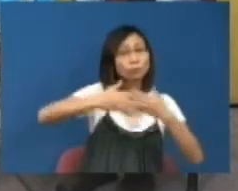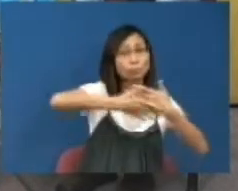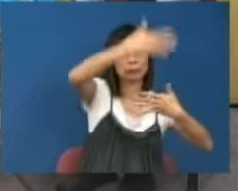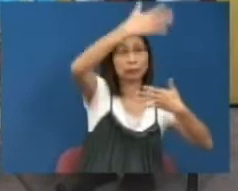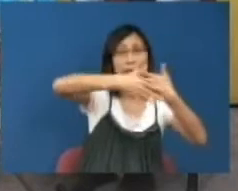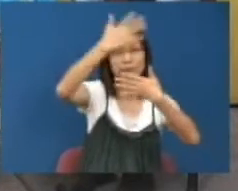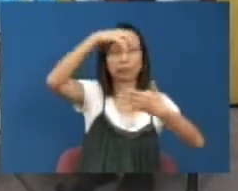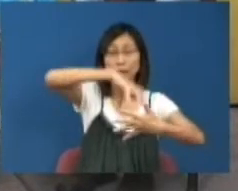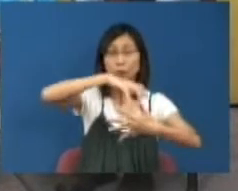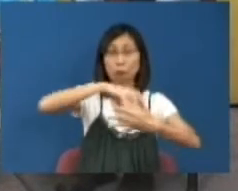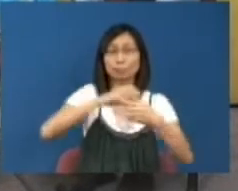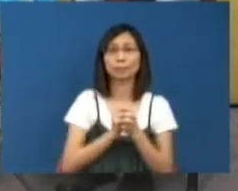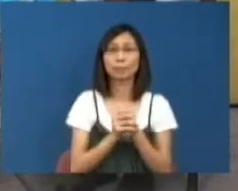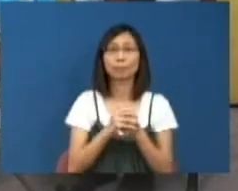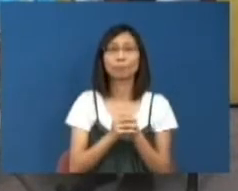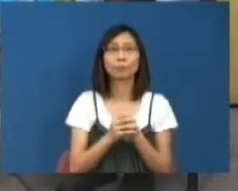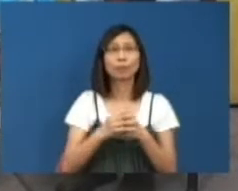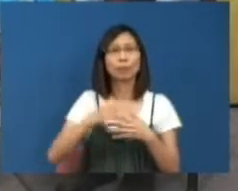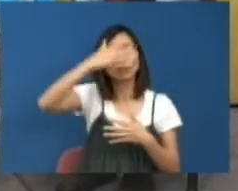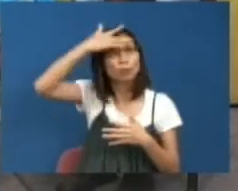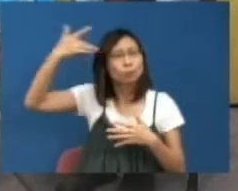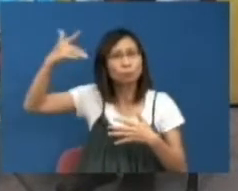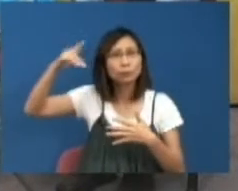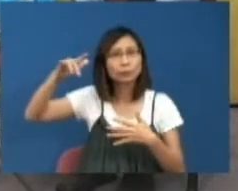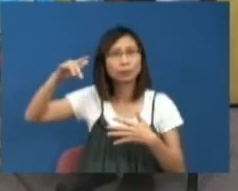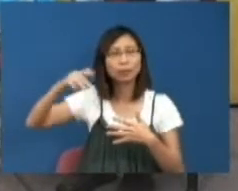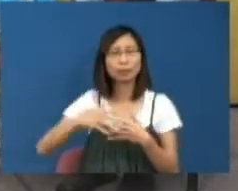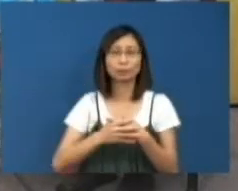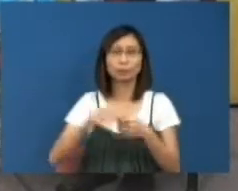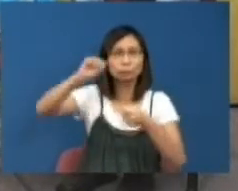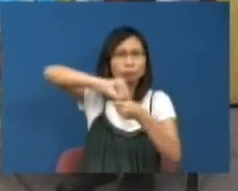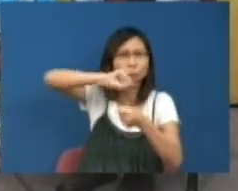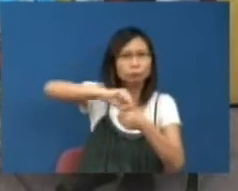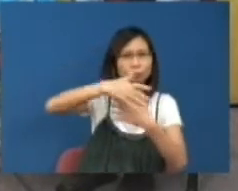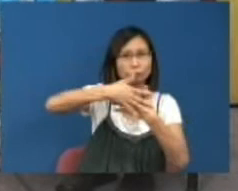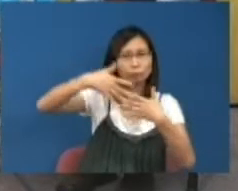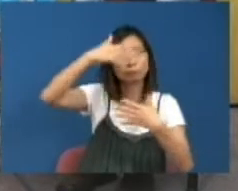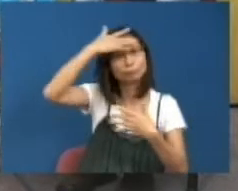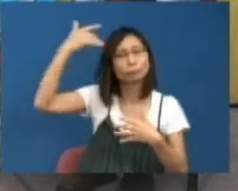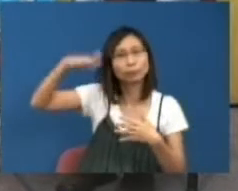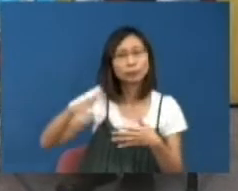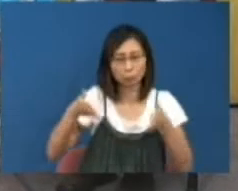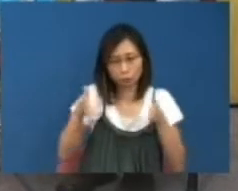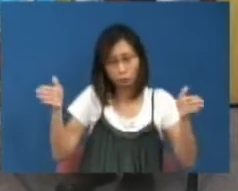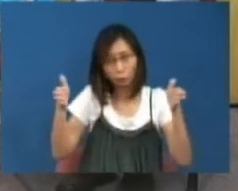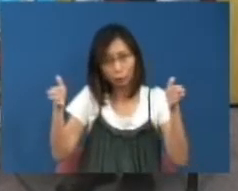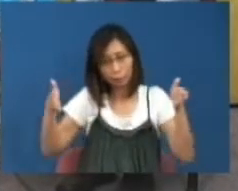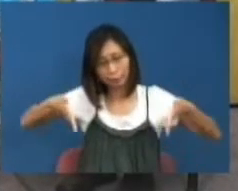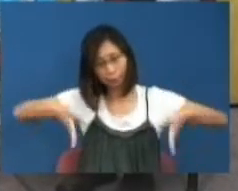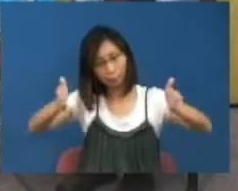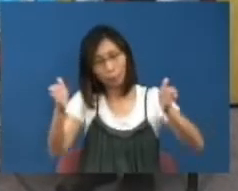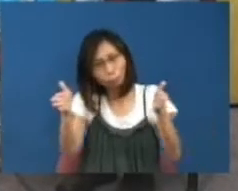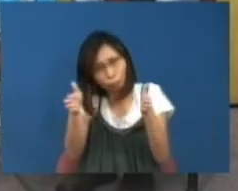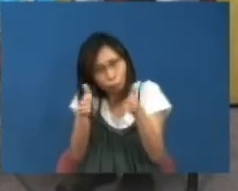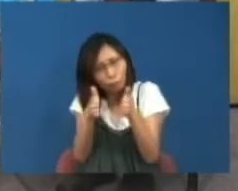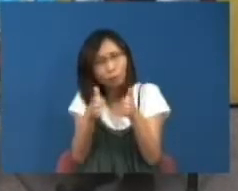出嚟嗰啲熱氣，即係熱上加熱，再打出去嗰條街道。就再係喺一啲好窄嘅街道，就係、是、有石屎森林嘅，